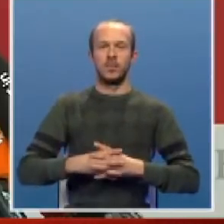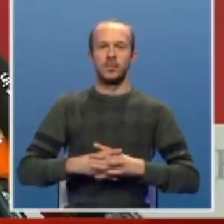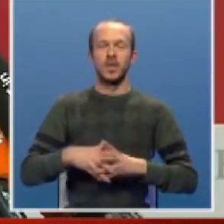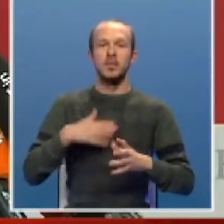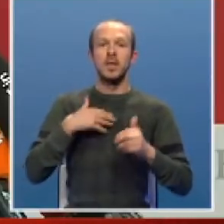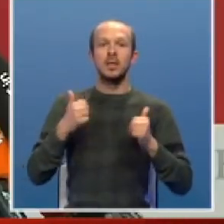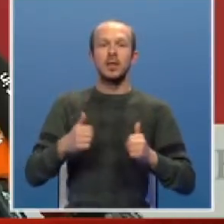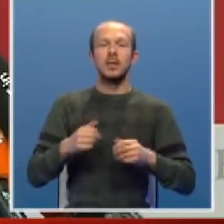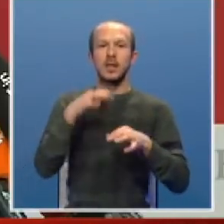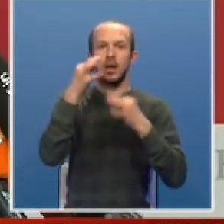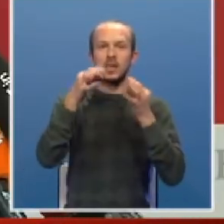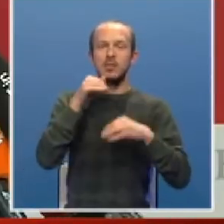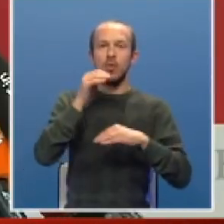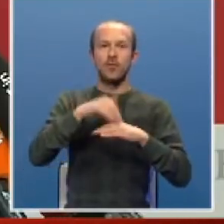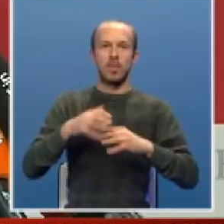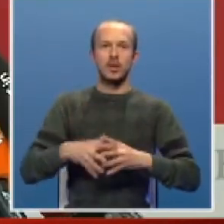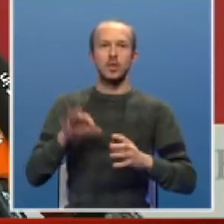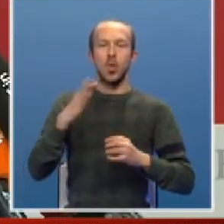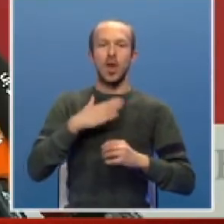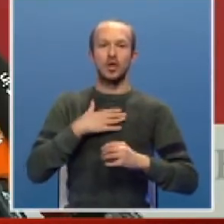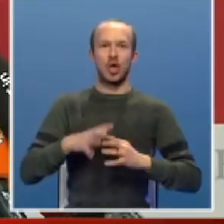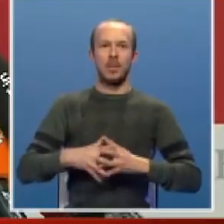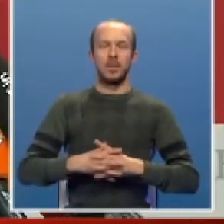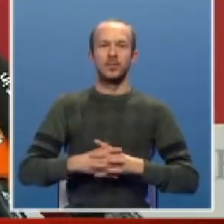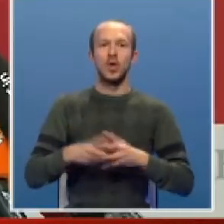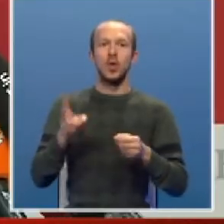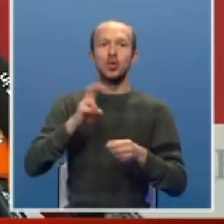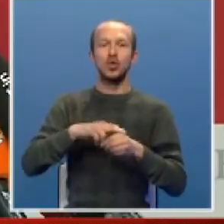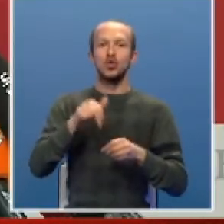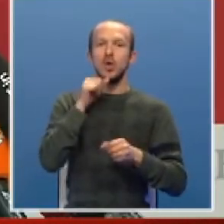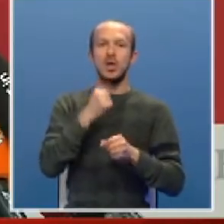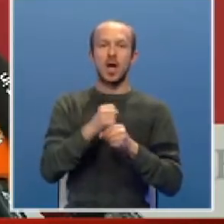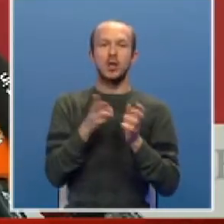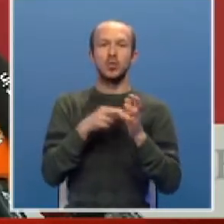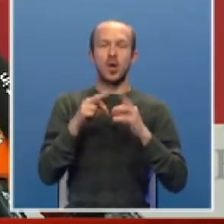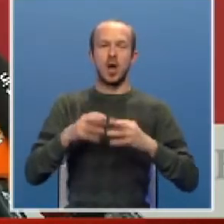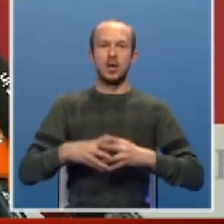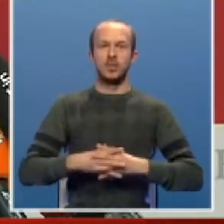Mi danas analiziramo informaciju o našem učešću i radu